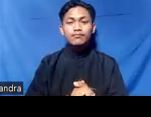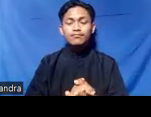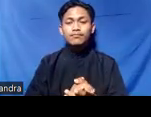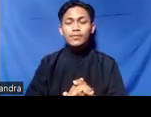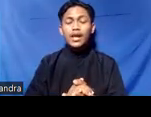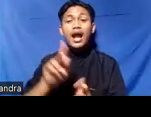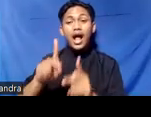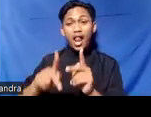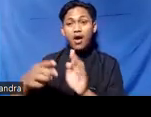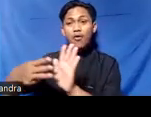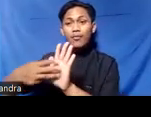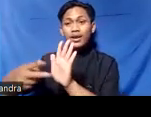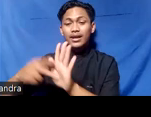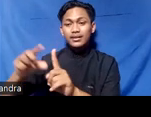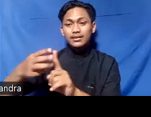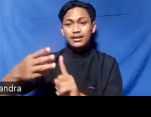itu